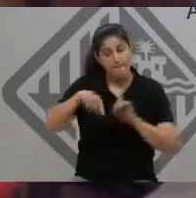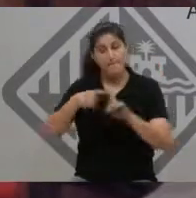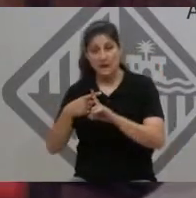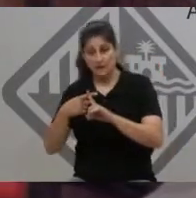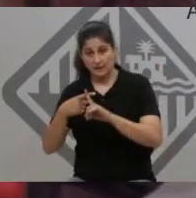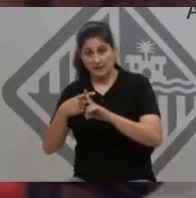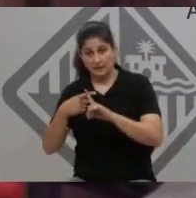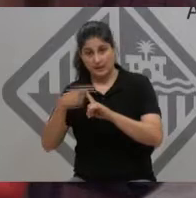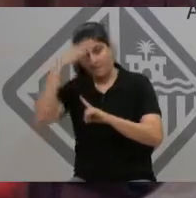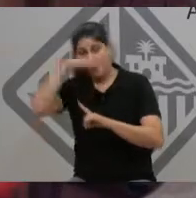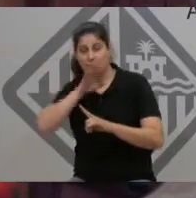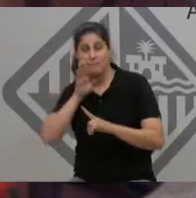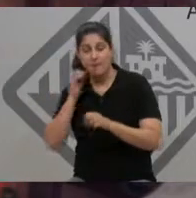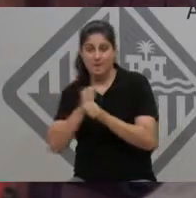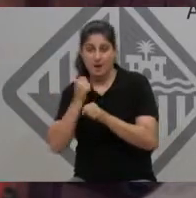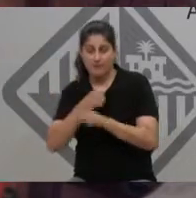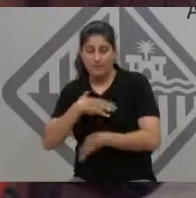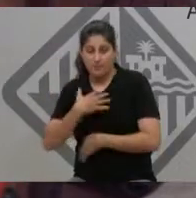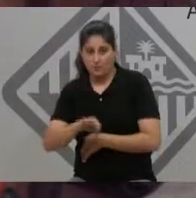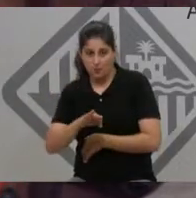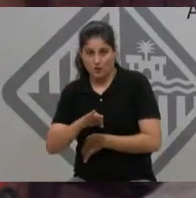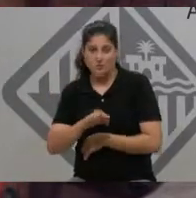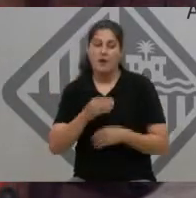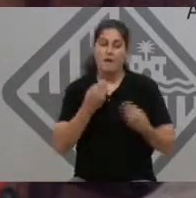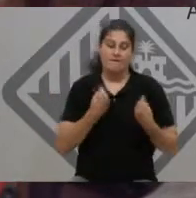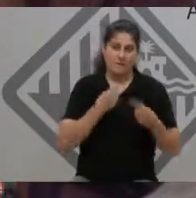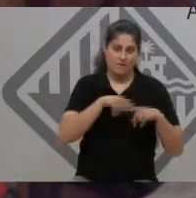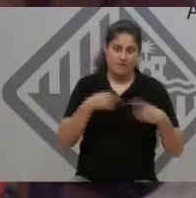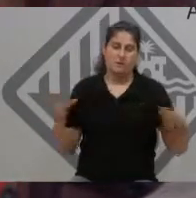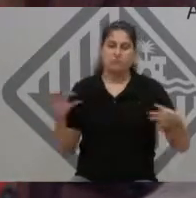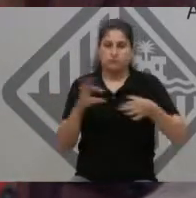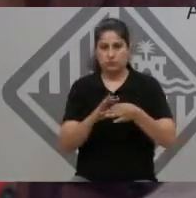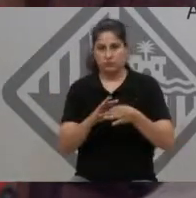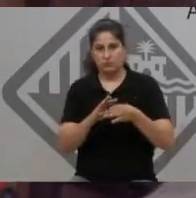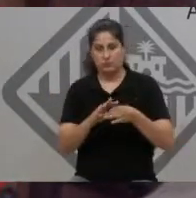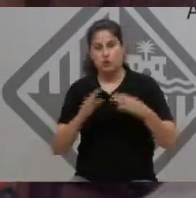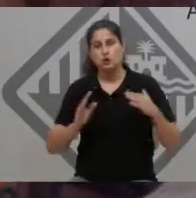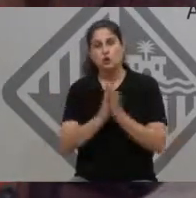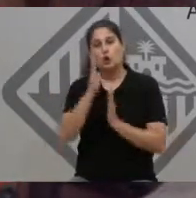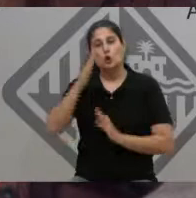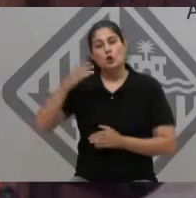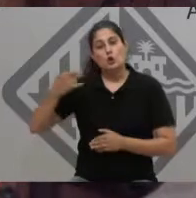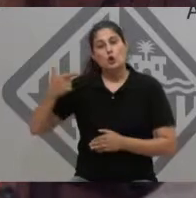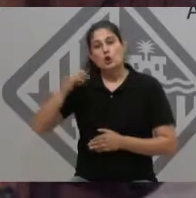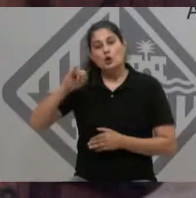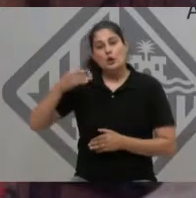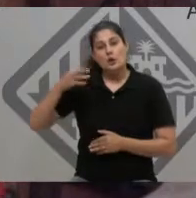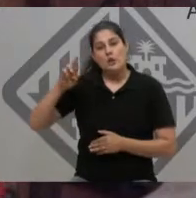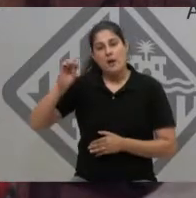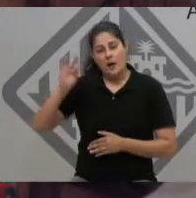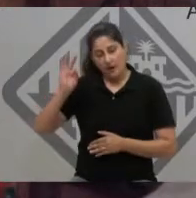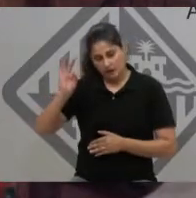la conciliació de la vida laboral i la vida familiar. Es fa a Son Givert, que és una primera